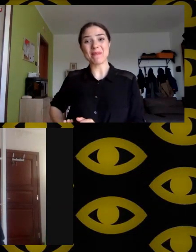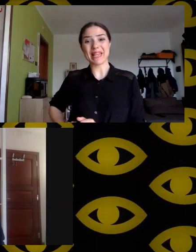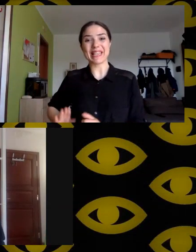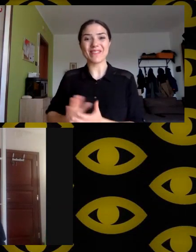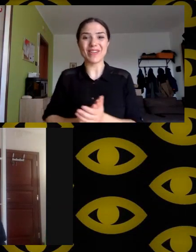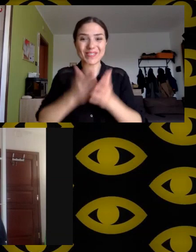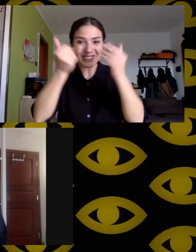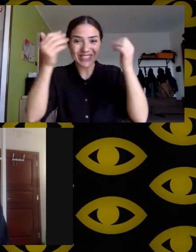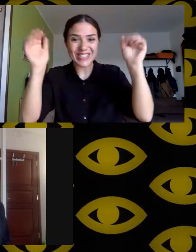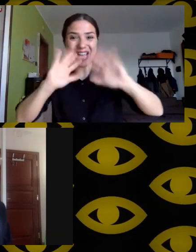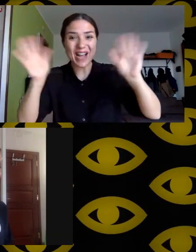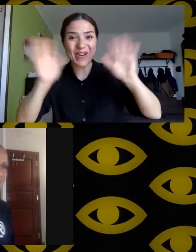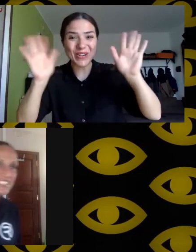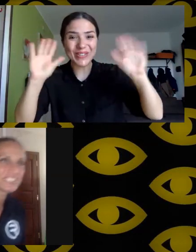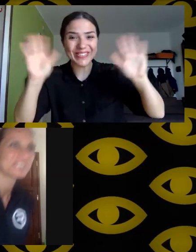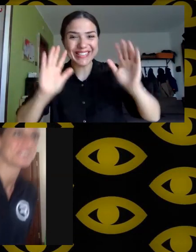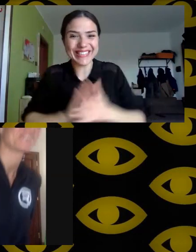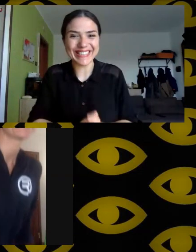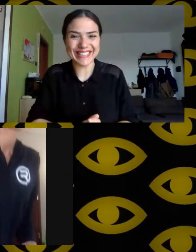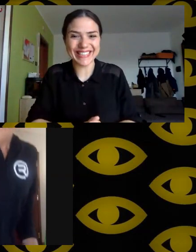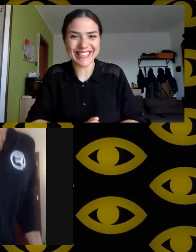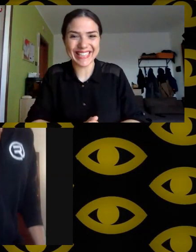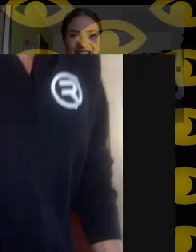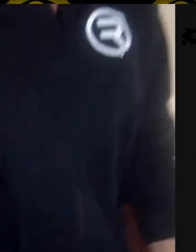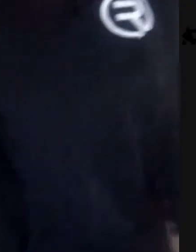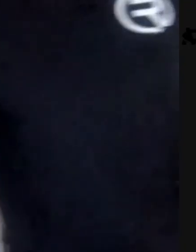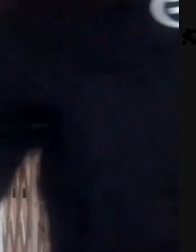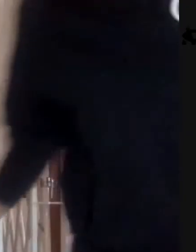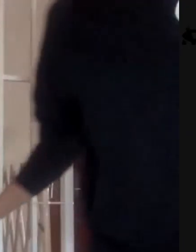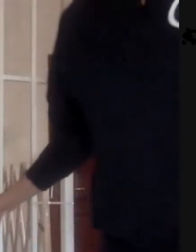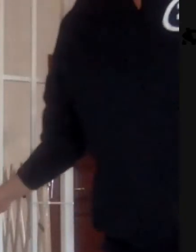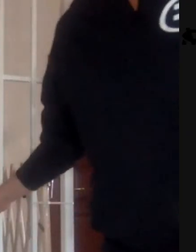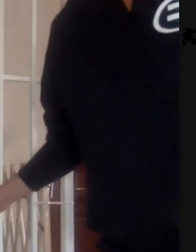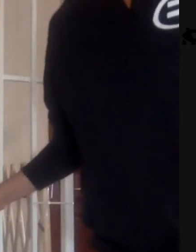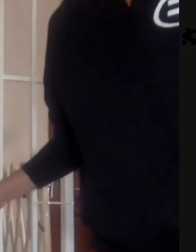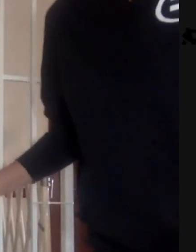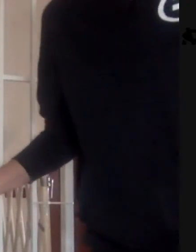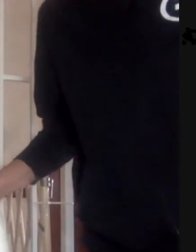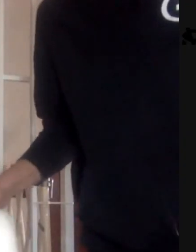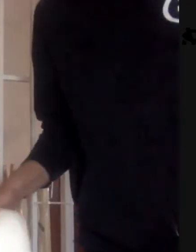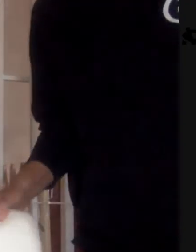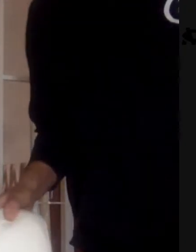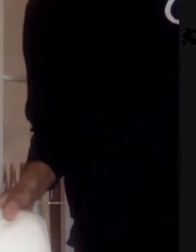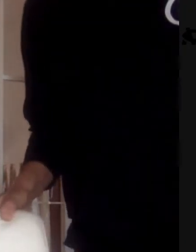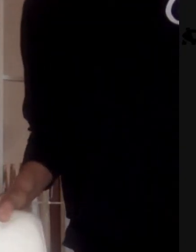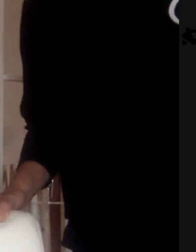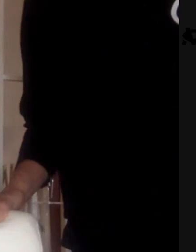ciao. Ciao. Grazie, buon aperitivo.